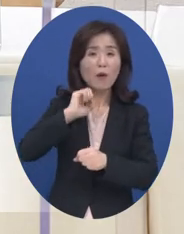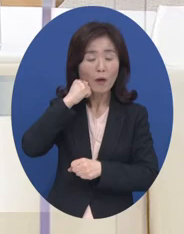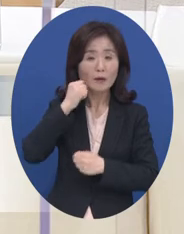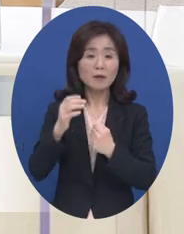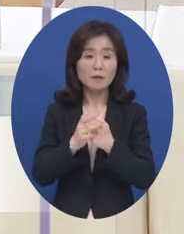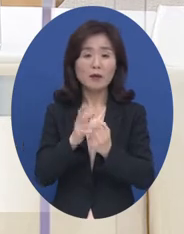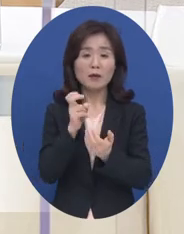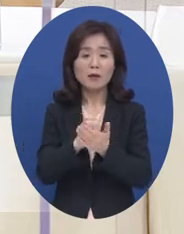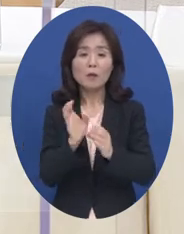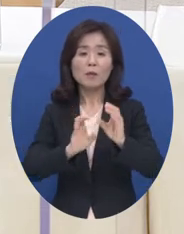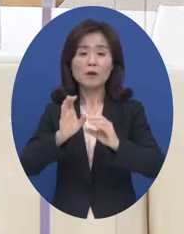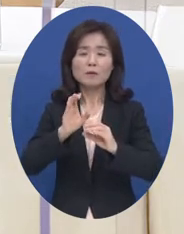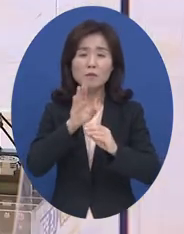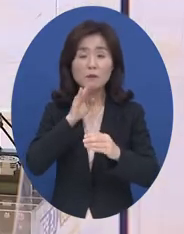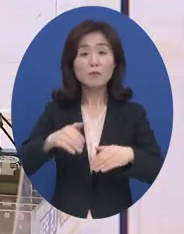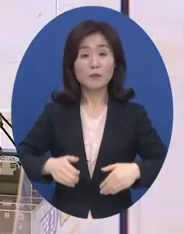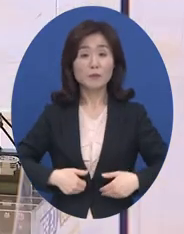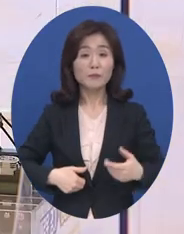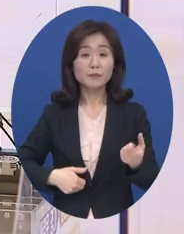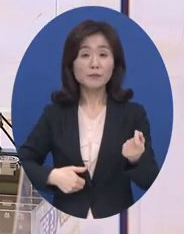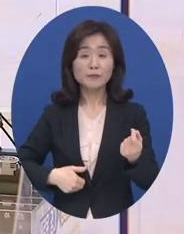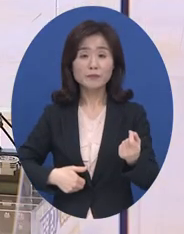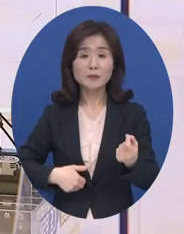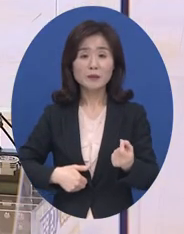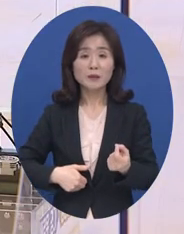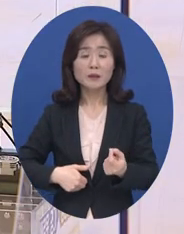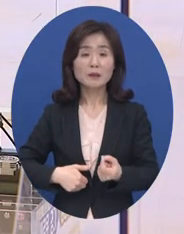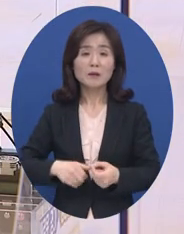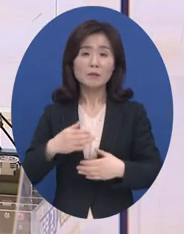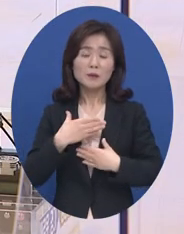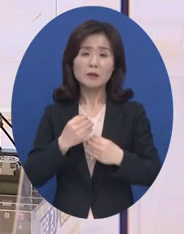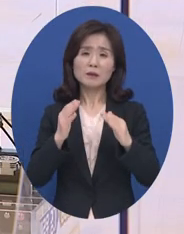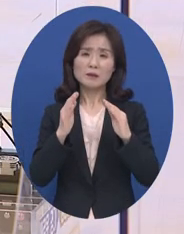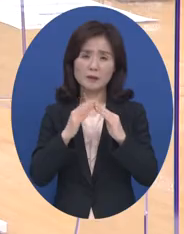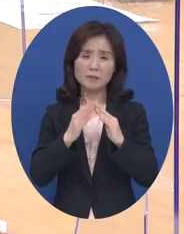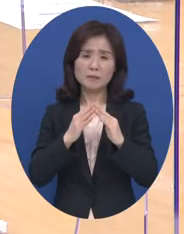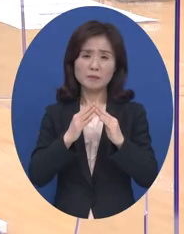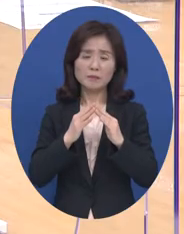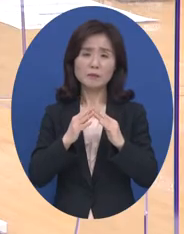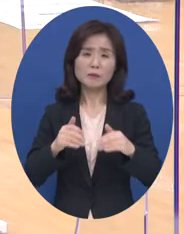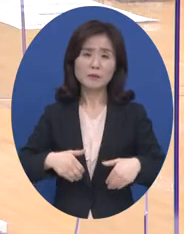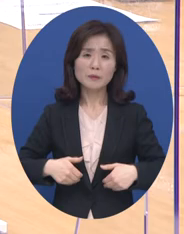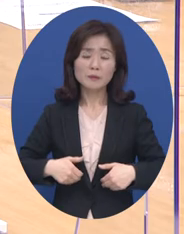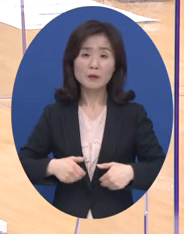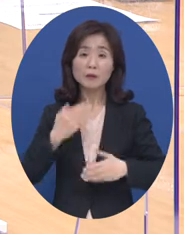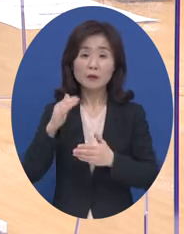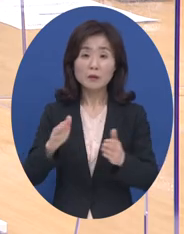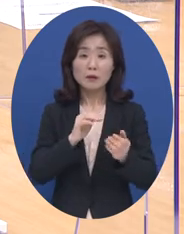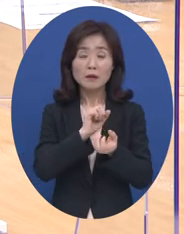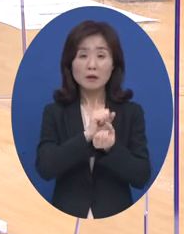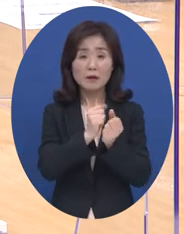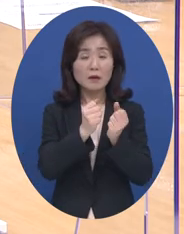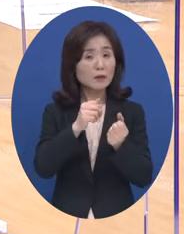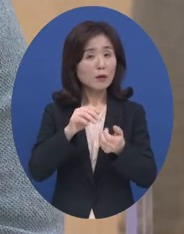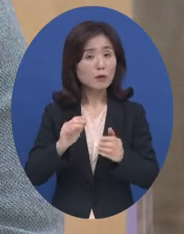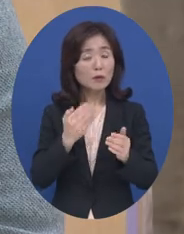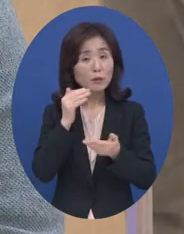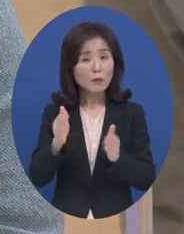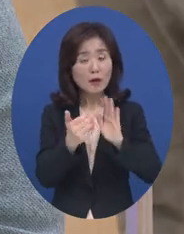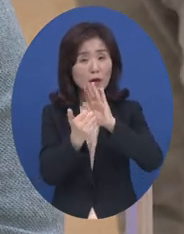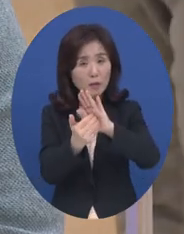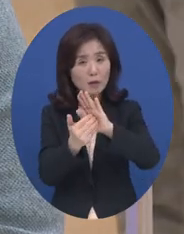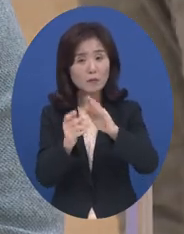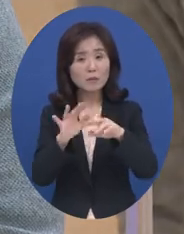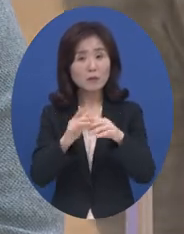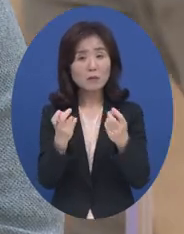보완이 정말로 필요하지 않을까 싶구요 사는 것이 아닌 사는 곳이 되어야 하는 집 경도의 예방책이 깡통전세 피해가 되풀이되는